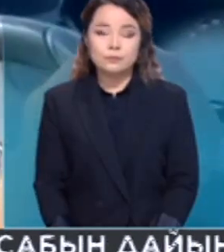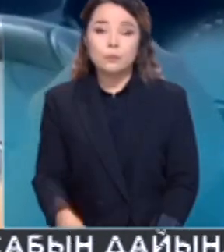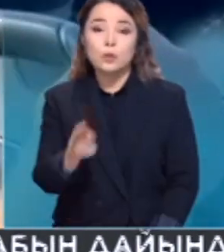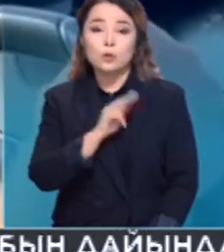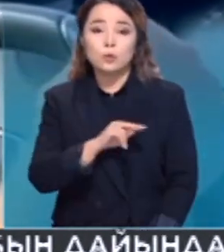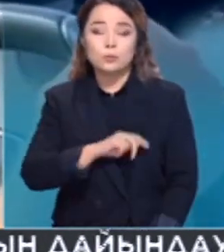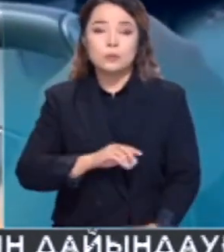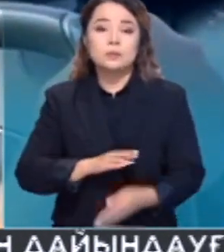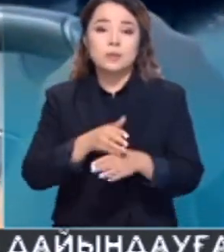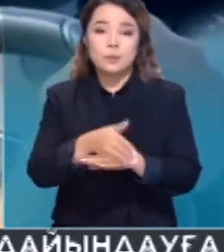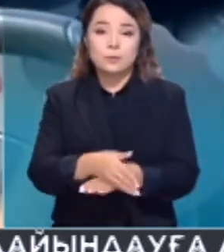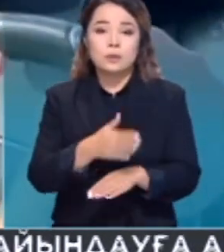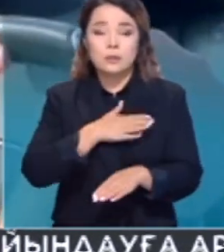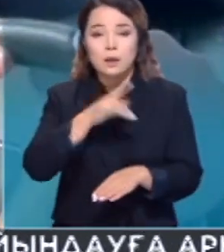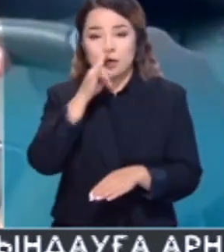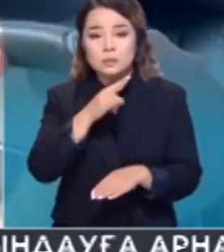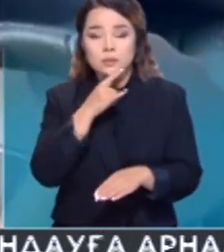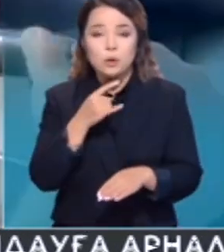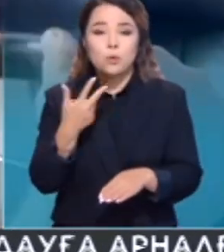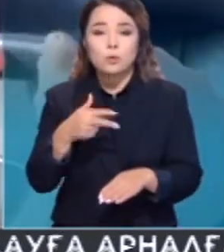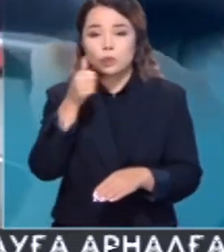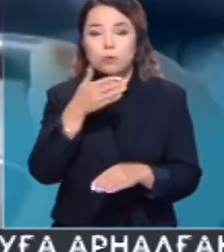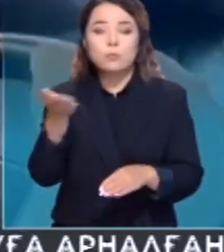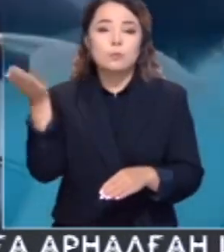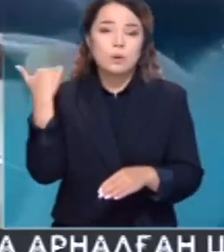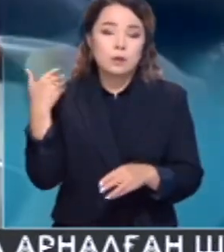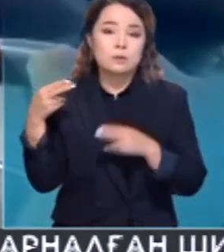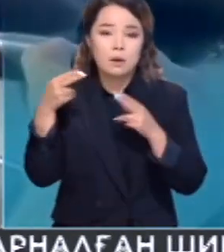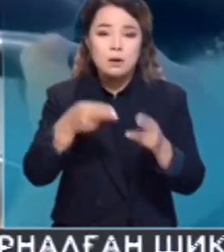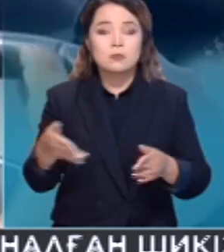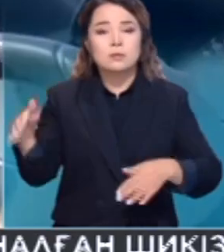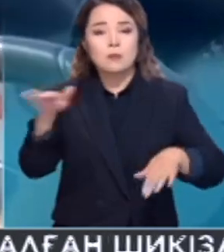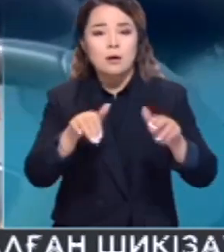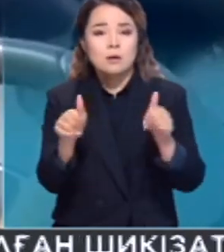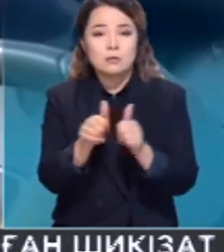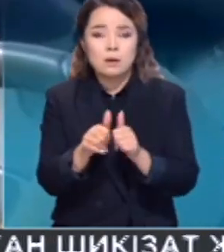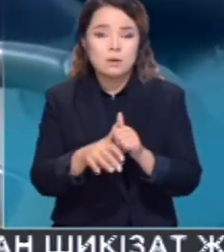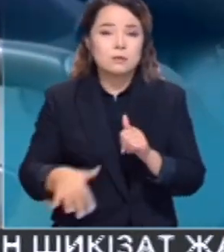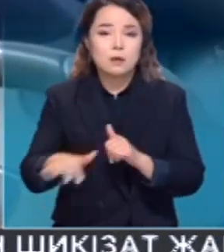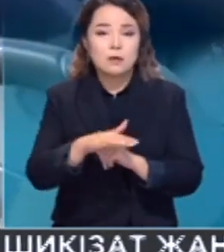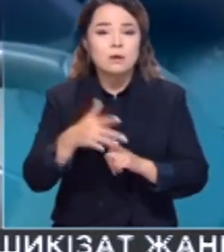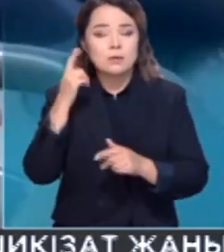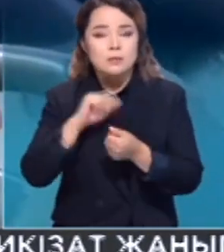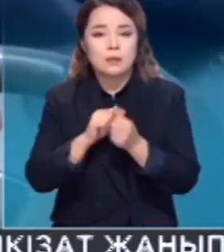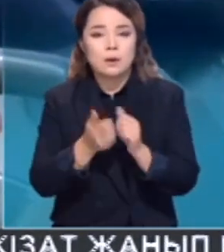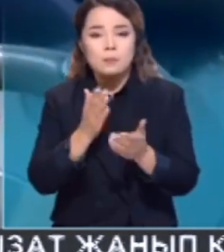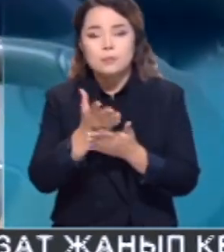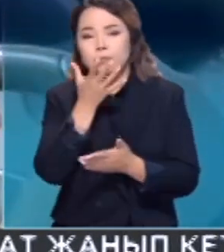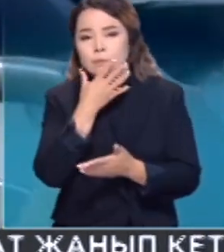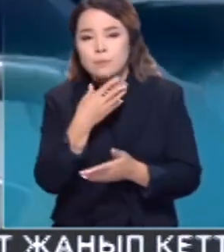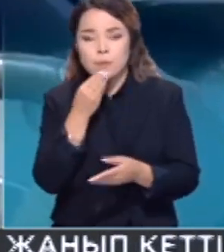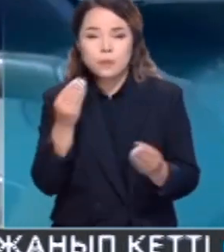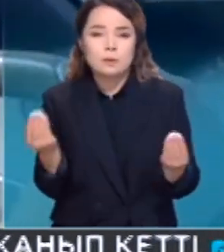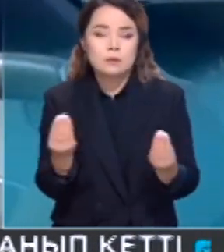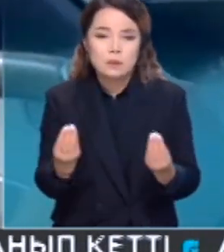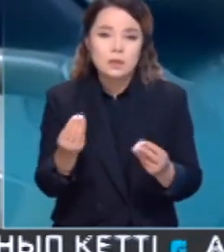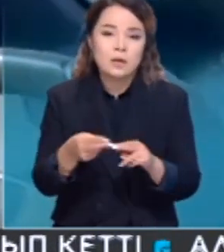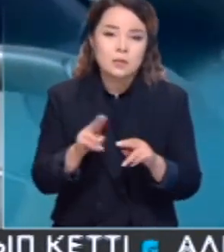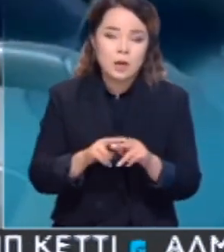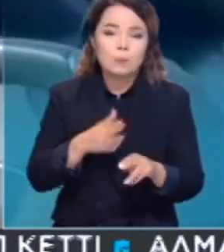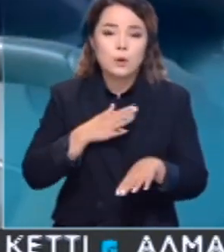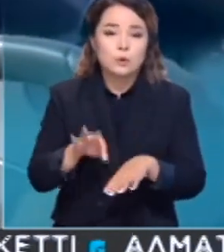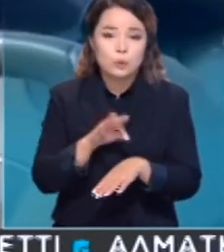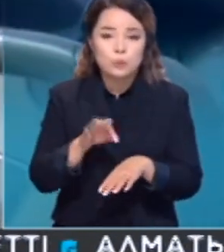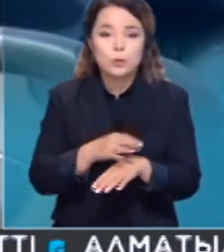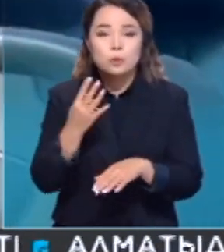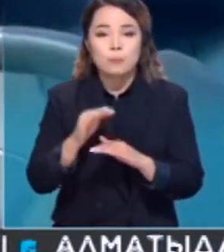Жұмыс сапармен Қазақстанға осыдан 30 жыл бұрын барған едім. Таулы қыраттары жадымда мәңгі сақталып қалыпты. Алдағы жылы жұбайым мен 4